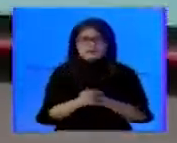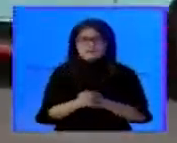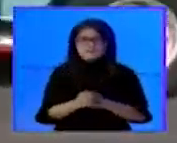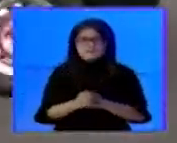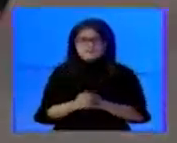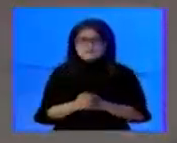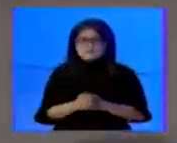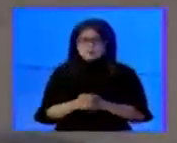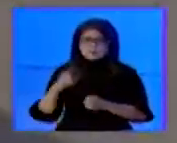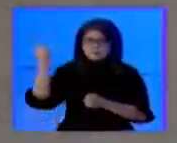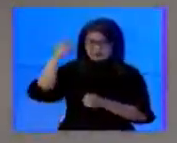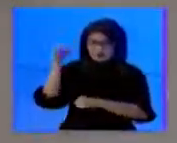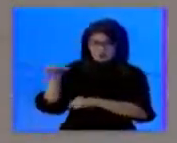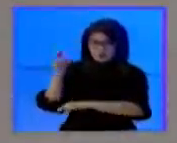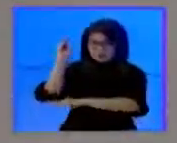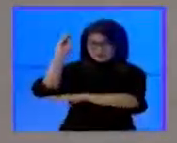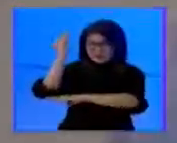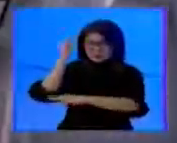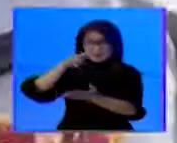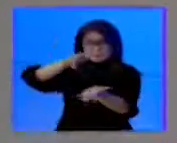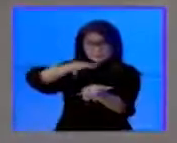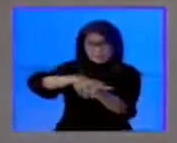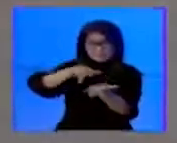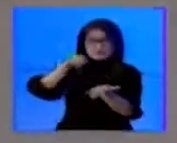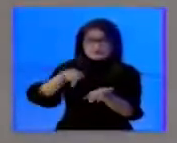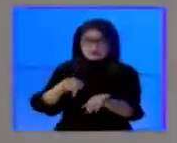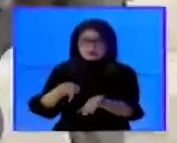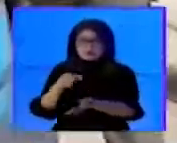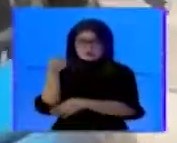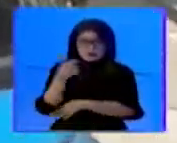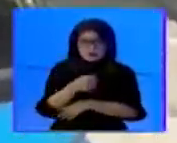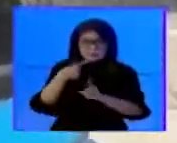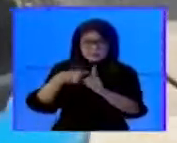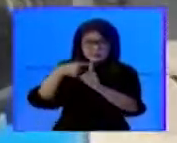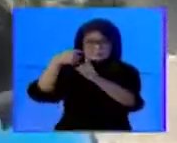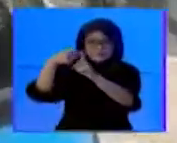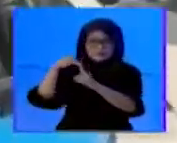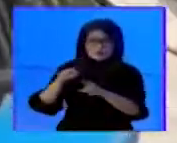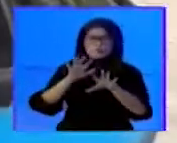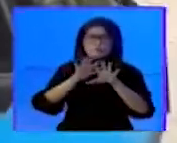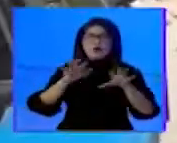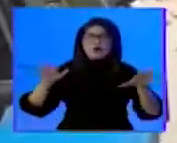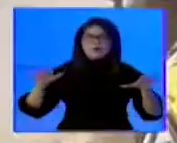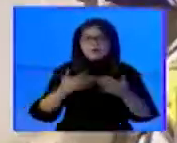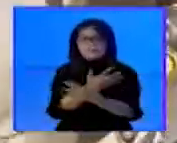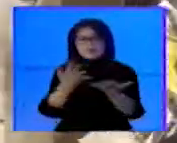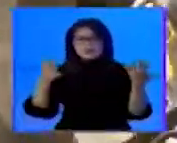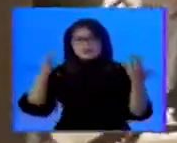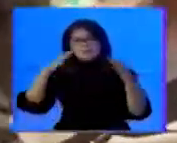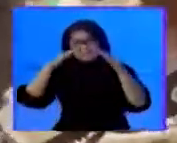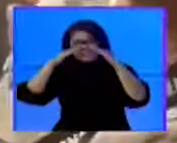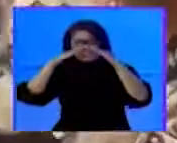Meski Pemprov DKI Jakarta telah menerapkan sanksi denda progresif, namun masih saja ada warga yang tidak memakai masker dengan benar saat berada di tempat